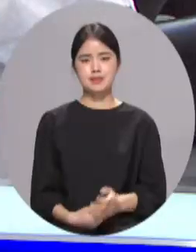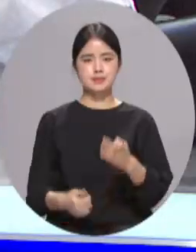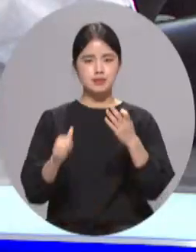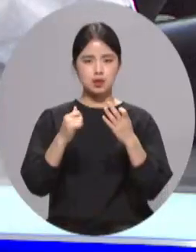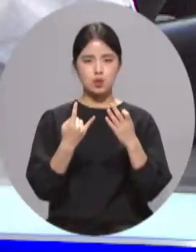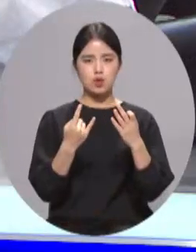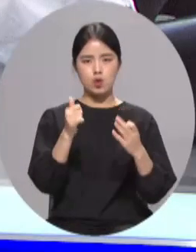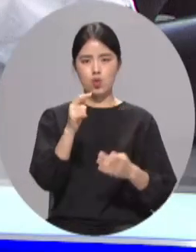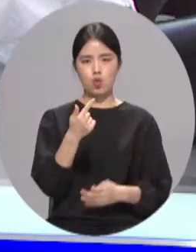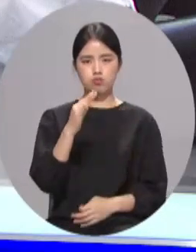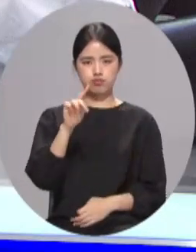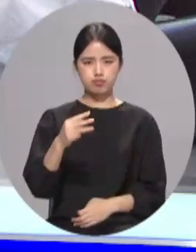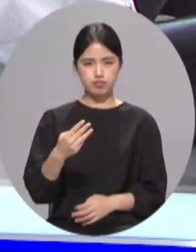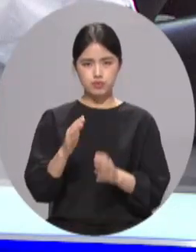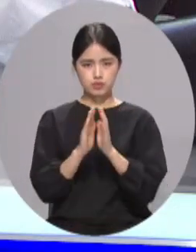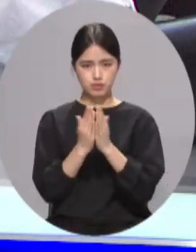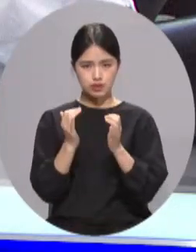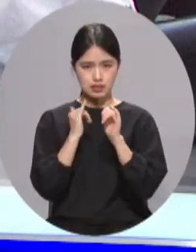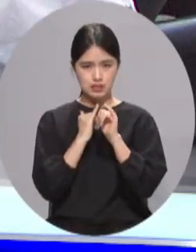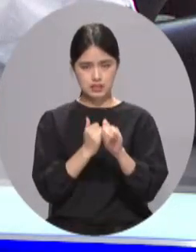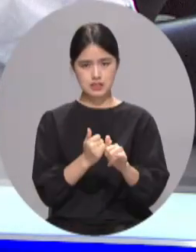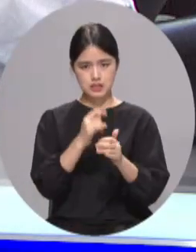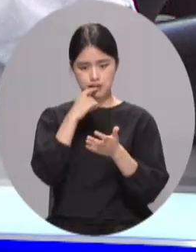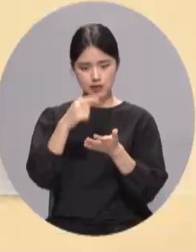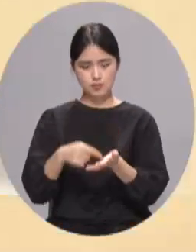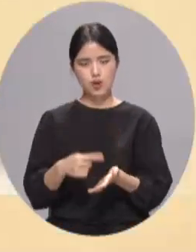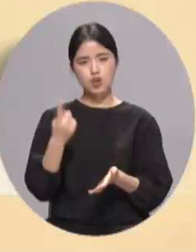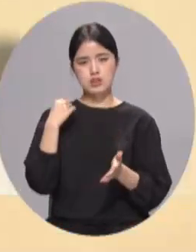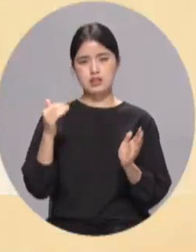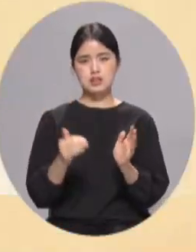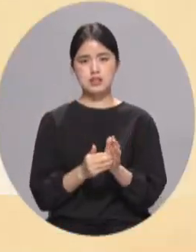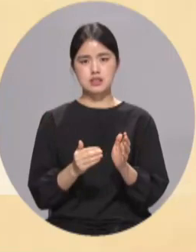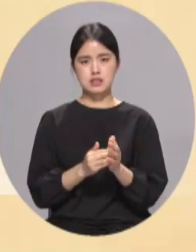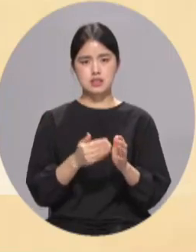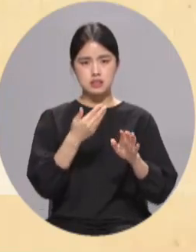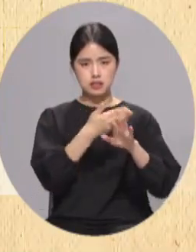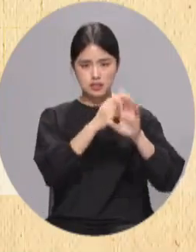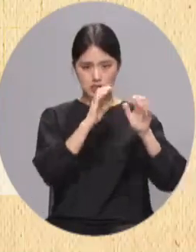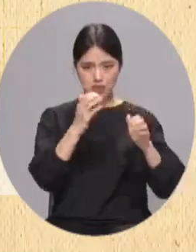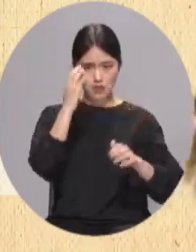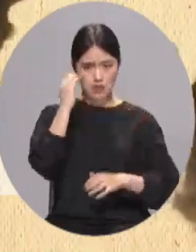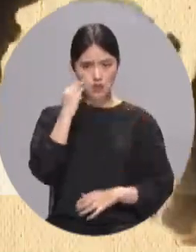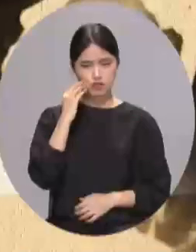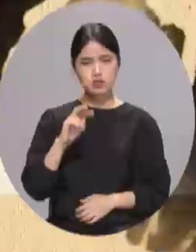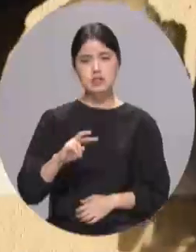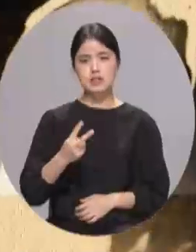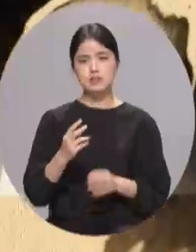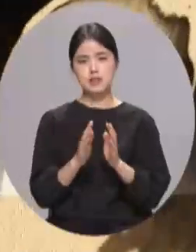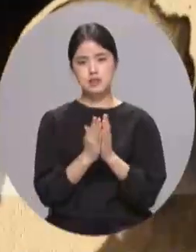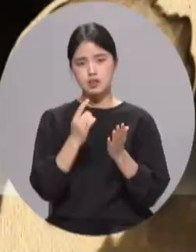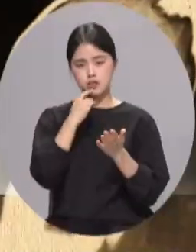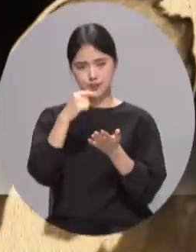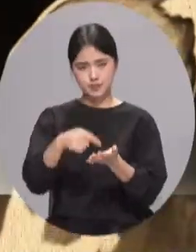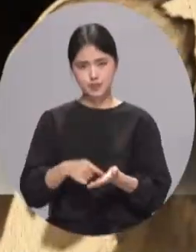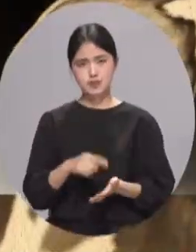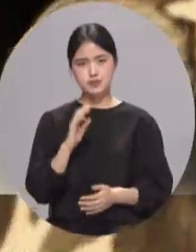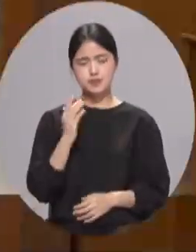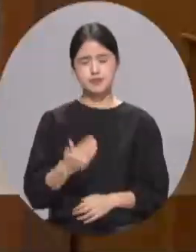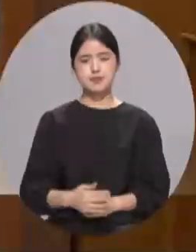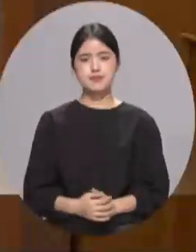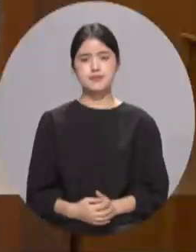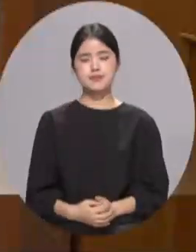제14회 혼뿔 문학상 공모전 접수가 어제 마감된 가운데 국내외에서 200여 편의 작품이 접수된 것으로